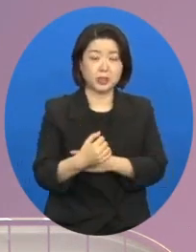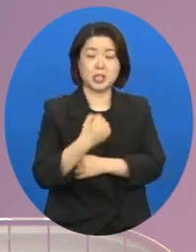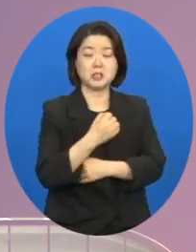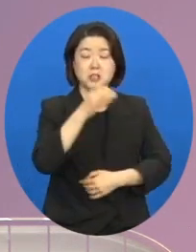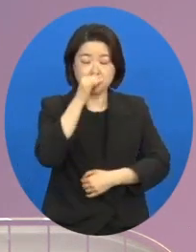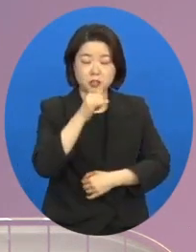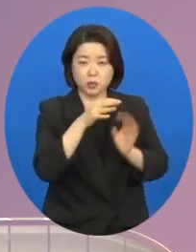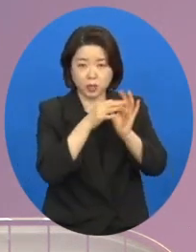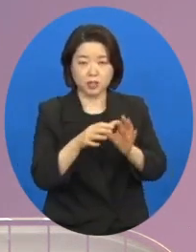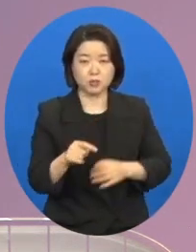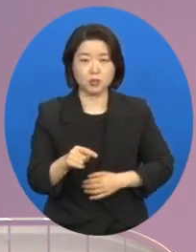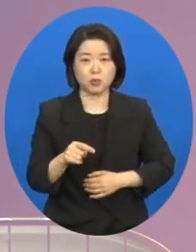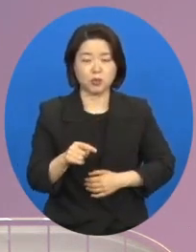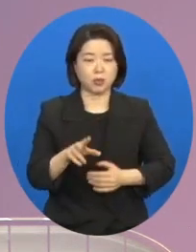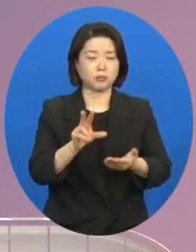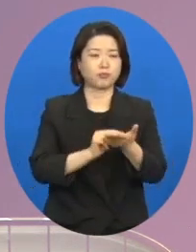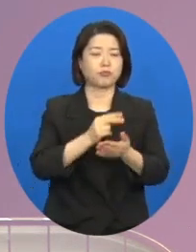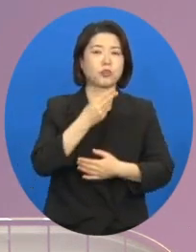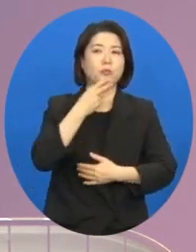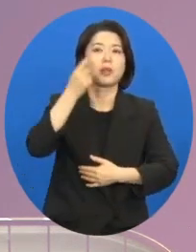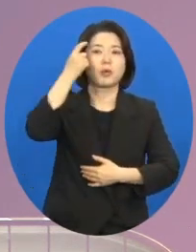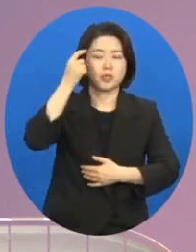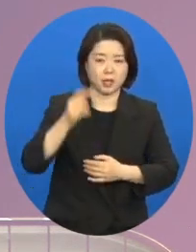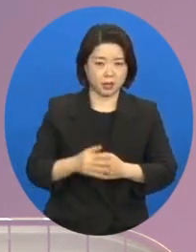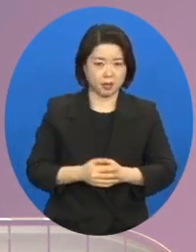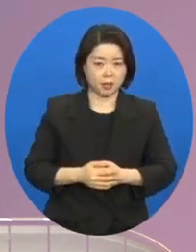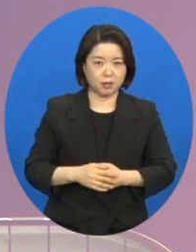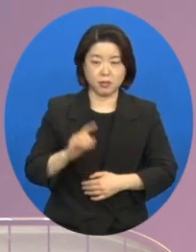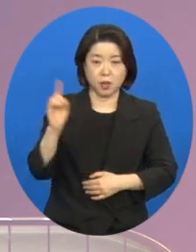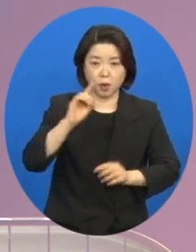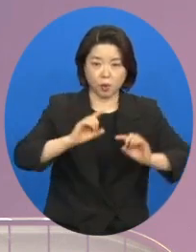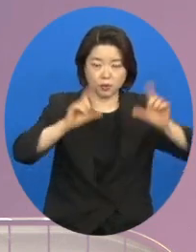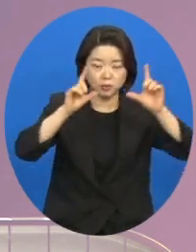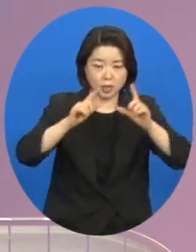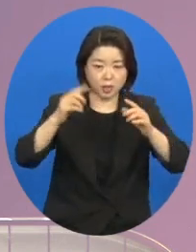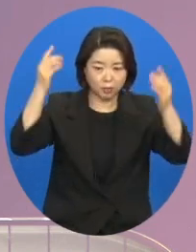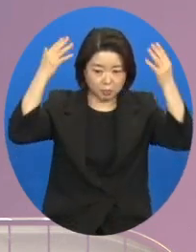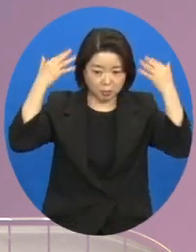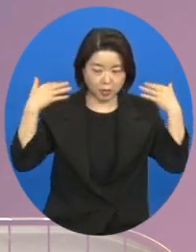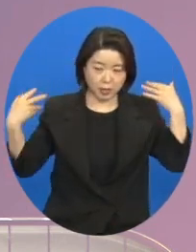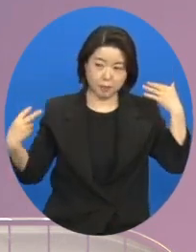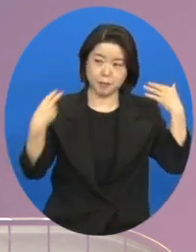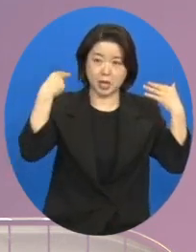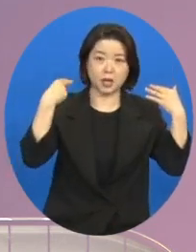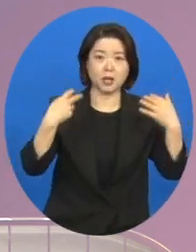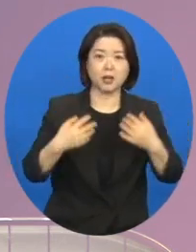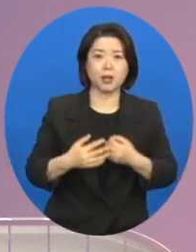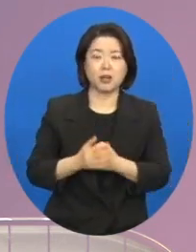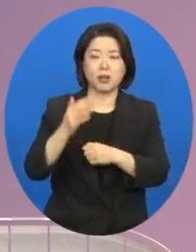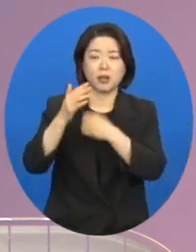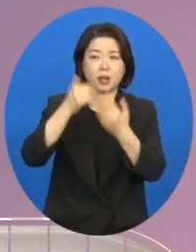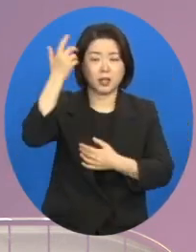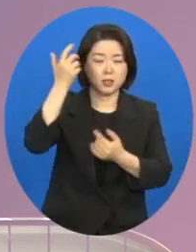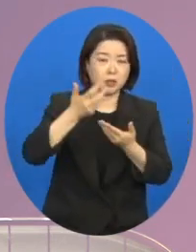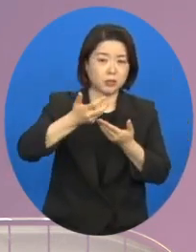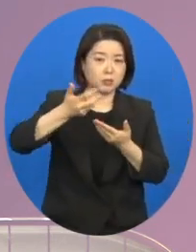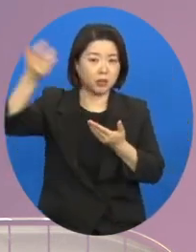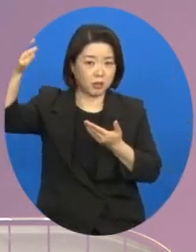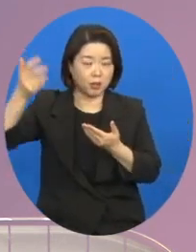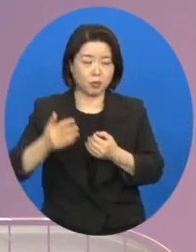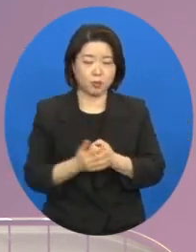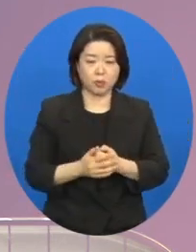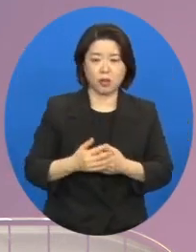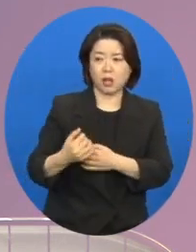있으니까 문제가 없다고 생각하다가 어느 날 그의 머리가 잘리고 하나님의 영은 떠나고 힘은